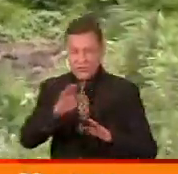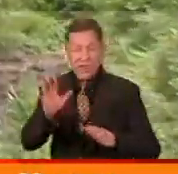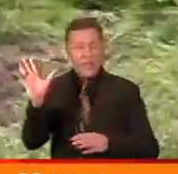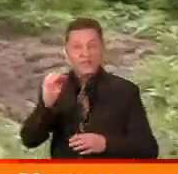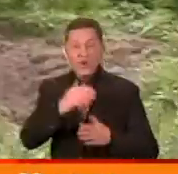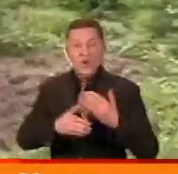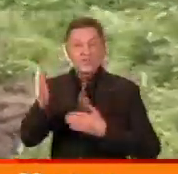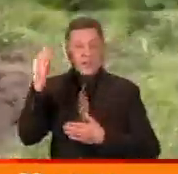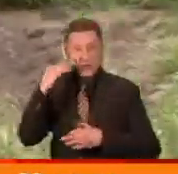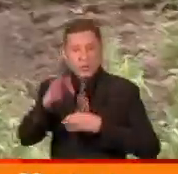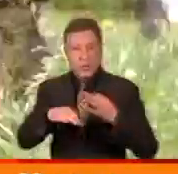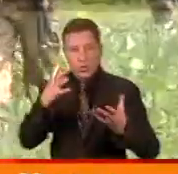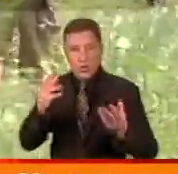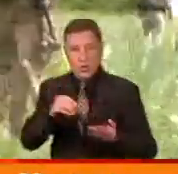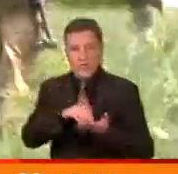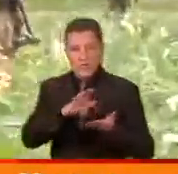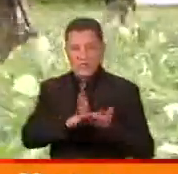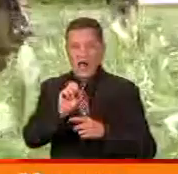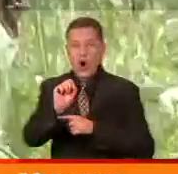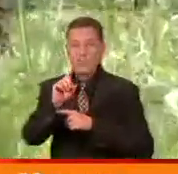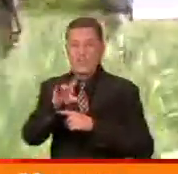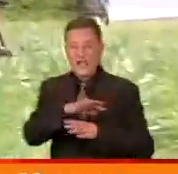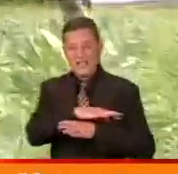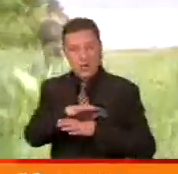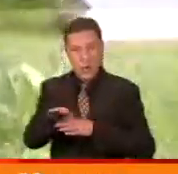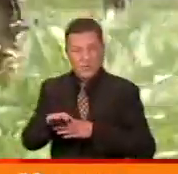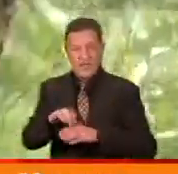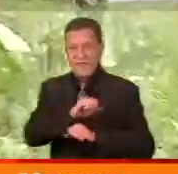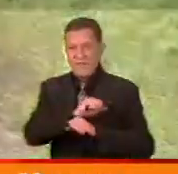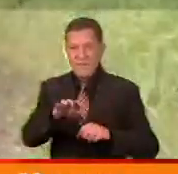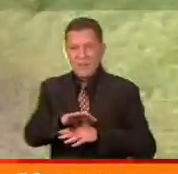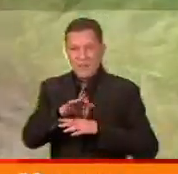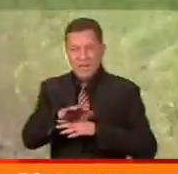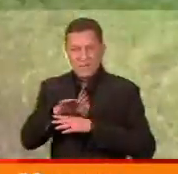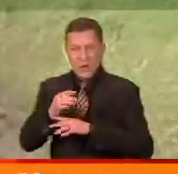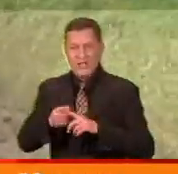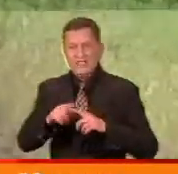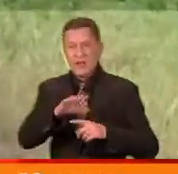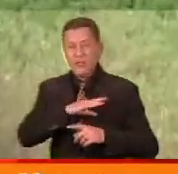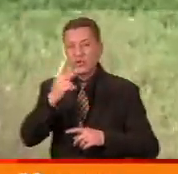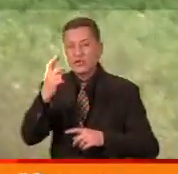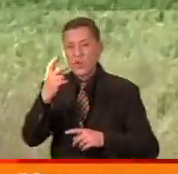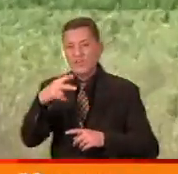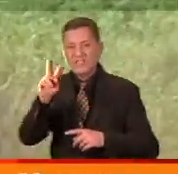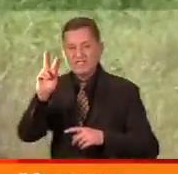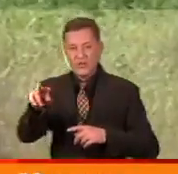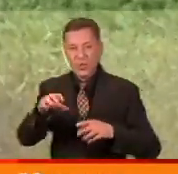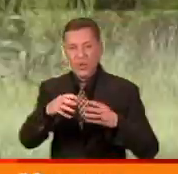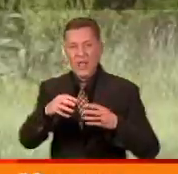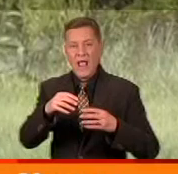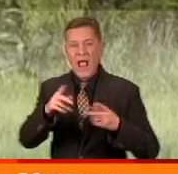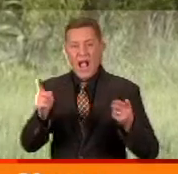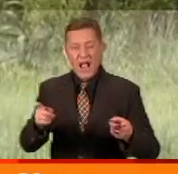на Маріупольському напрямку штаб зафіксував 11 обстрілів. Від мінометного вогню, це був 122-й калібр, загинуло